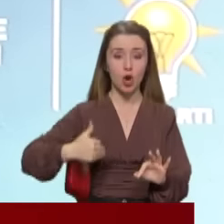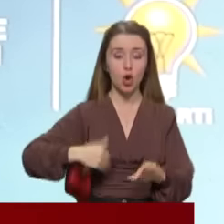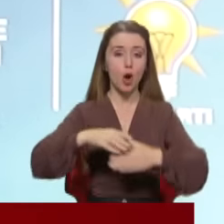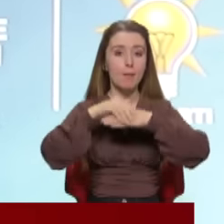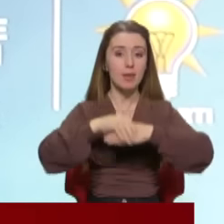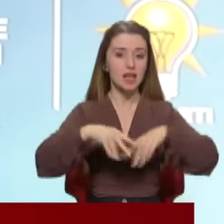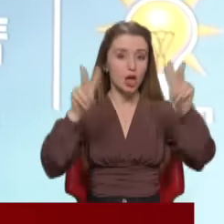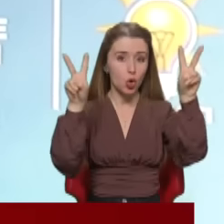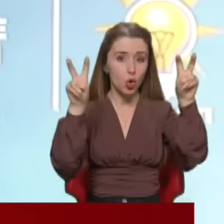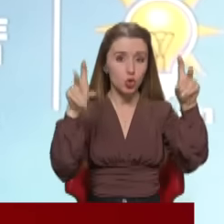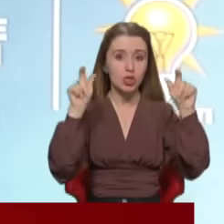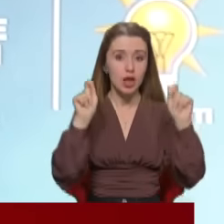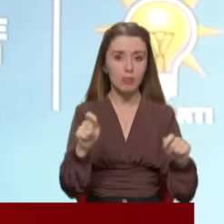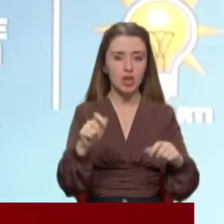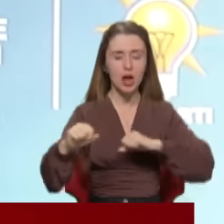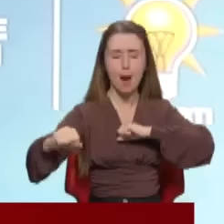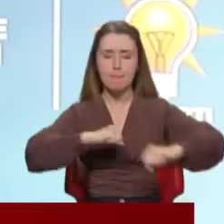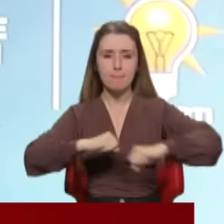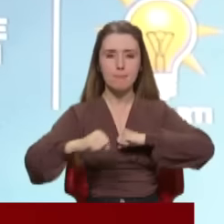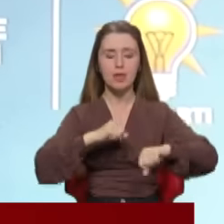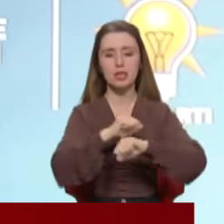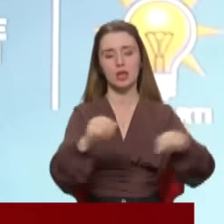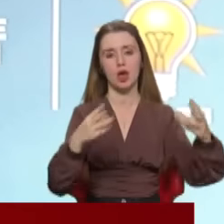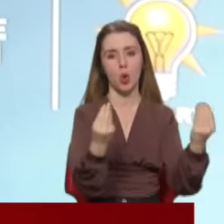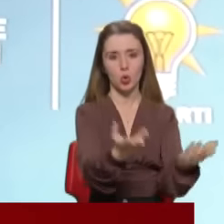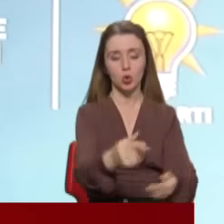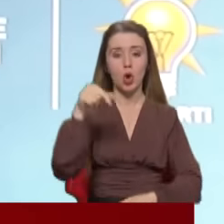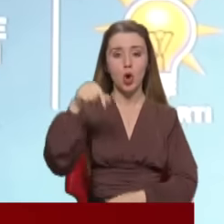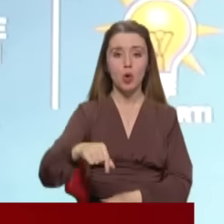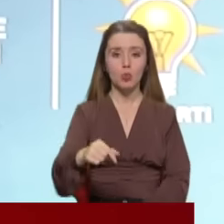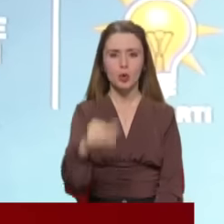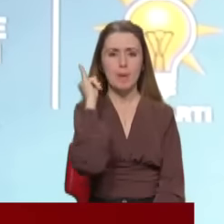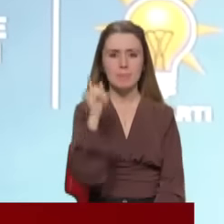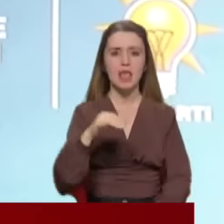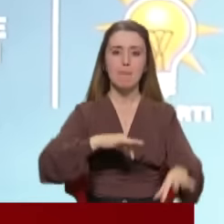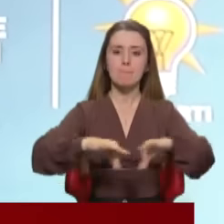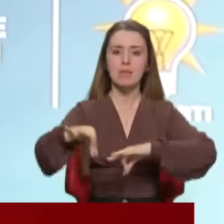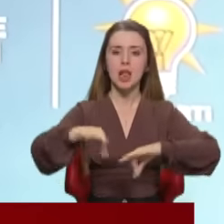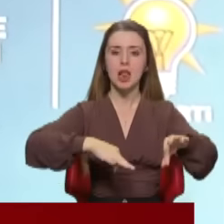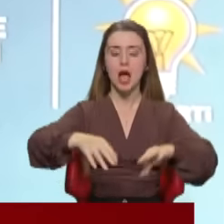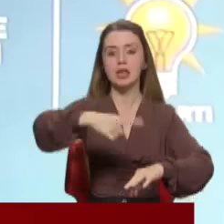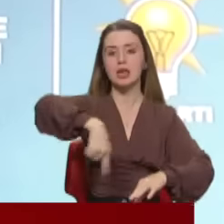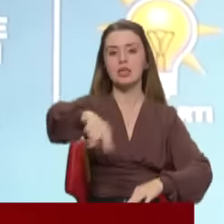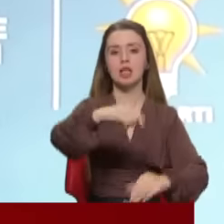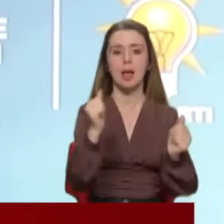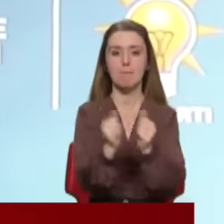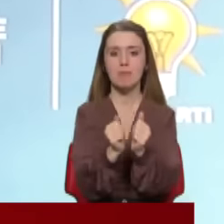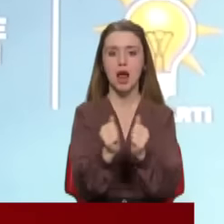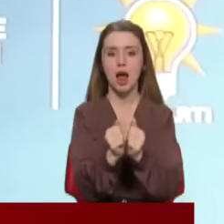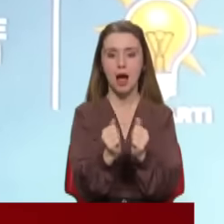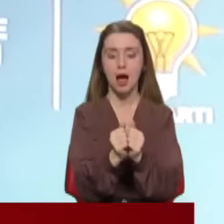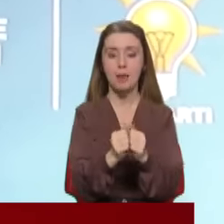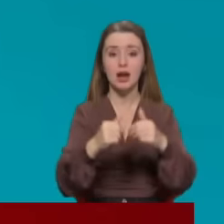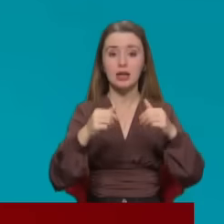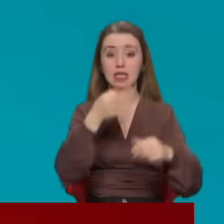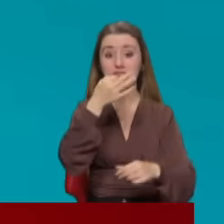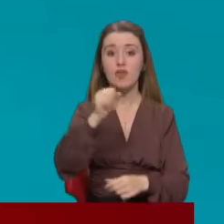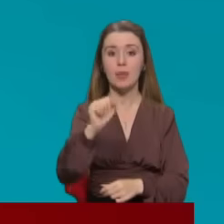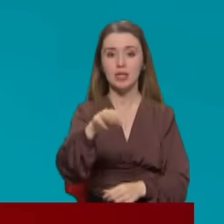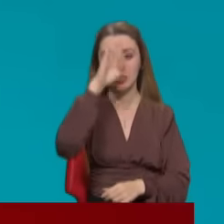konusu yapacak kadar ihtiraslarının kurbanı oldular. Bu kirli plana sizinle beraber geçit